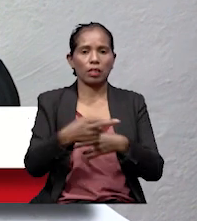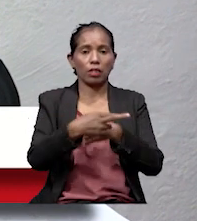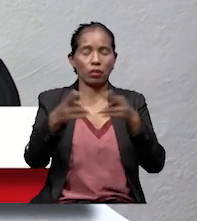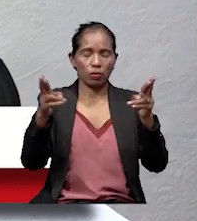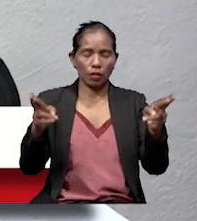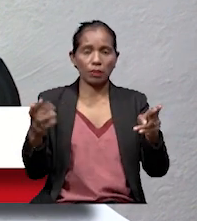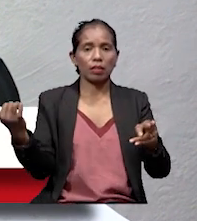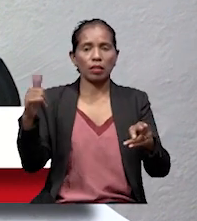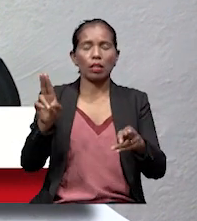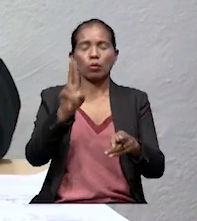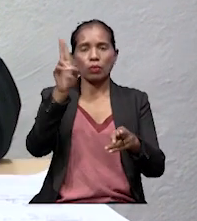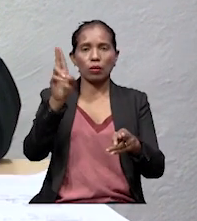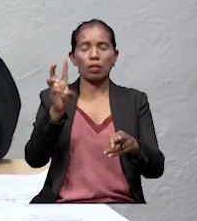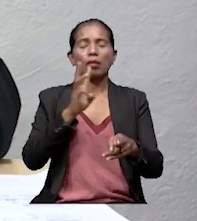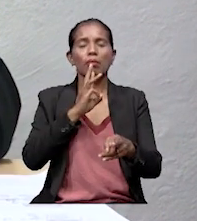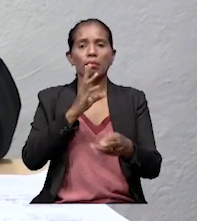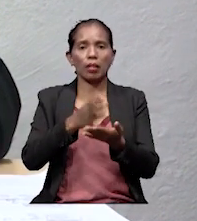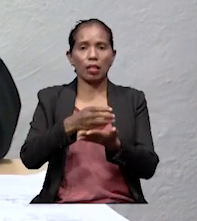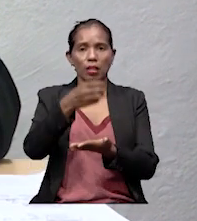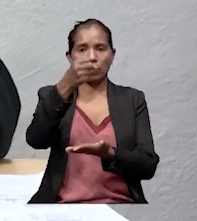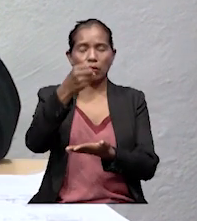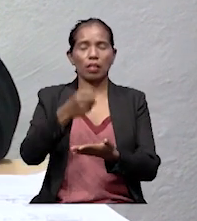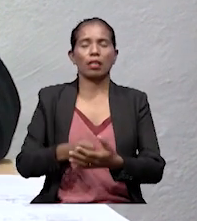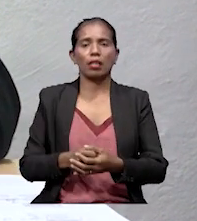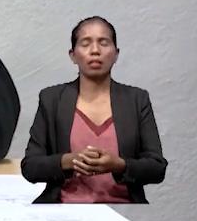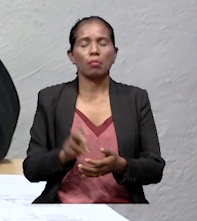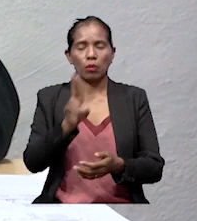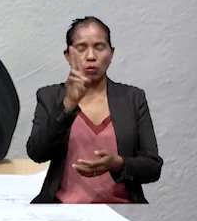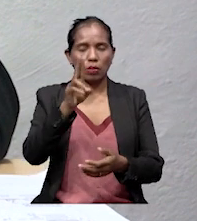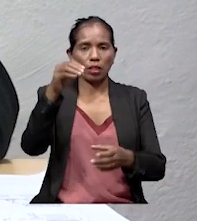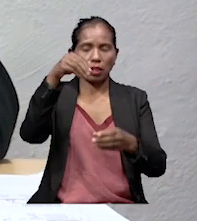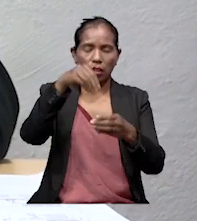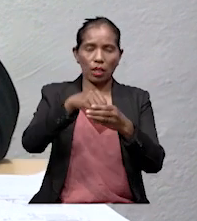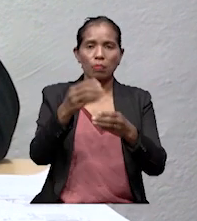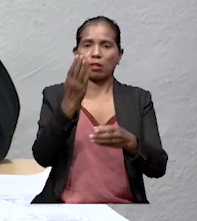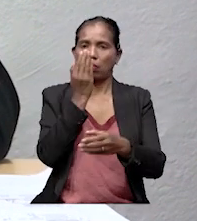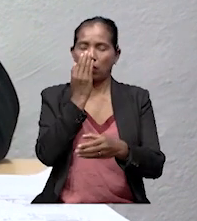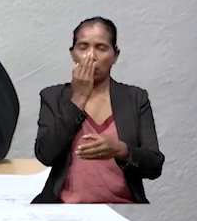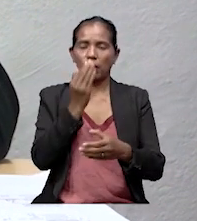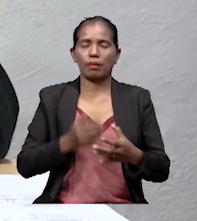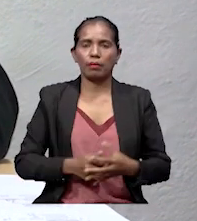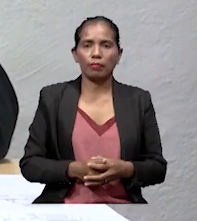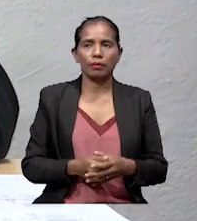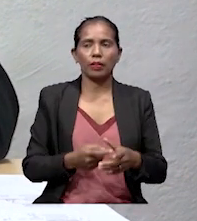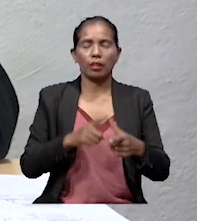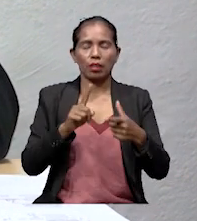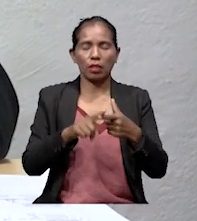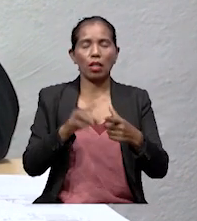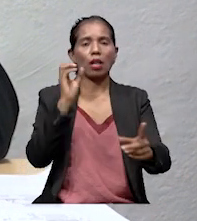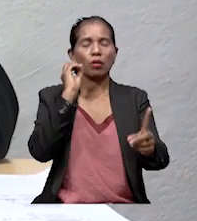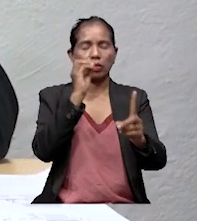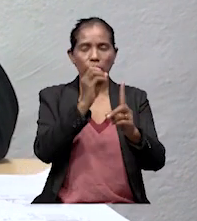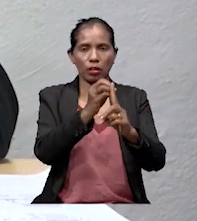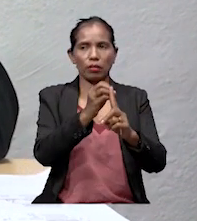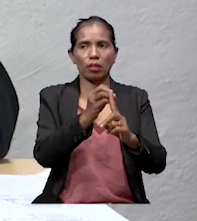lumi B aqua ne mak uza ne tau heba oksigen ni objektif ne para